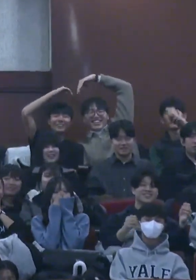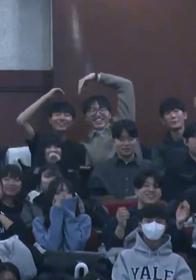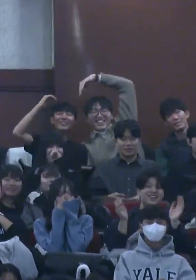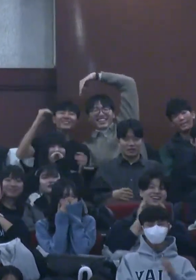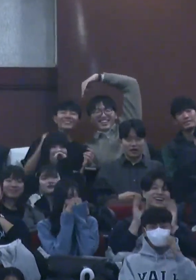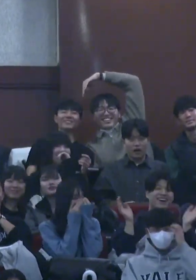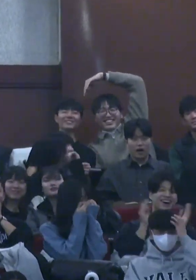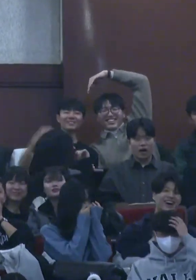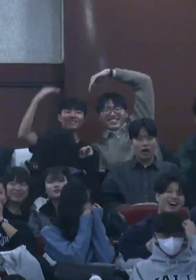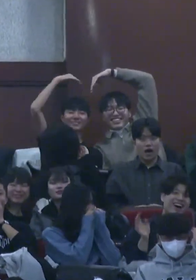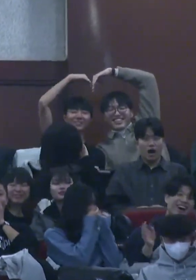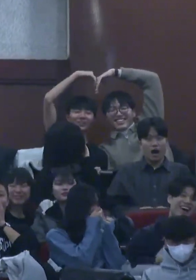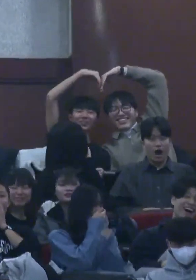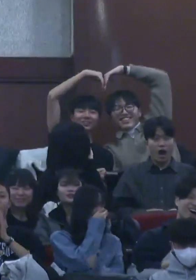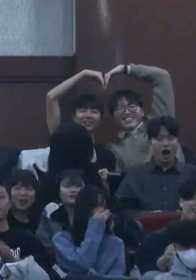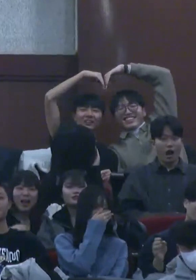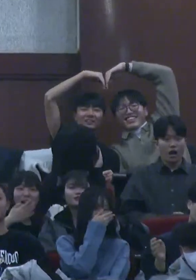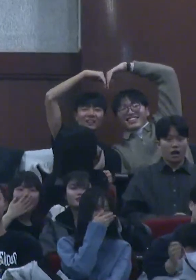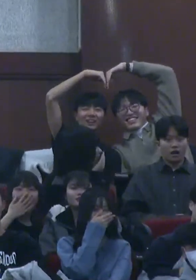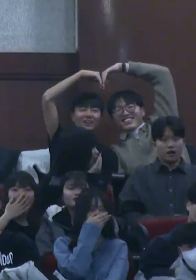그래. 됐어, 됐어.